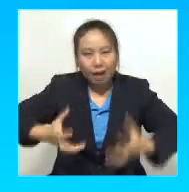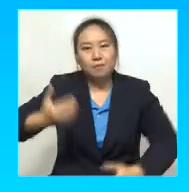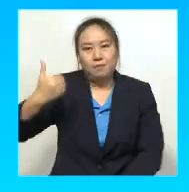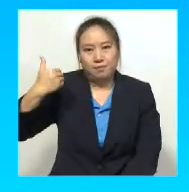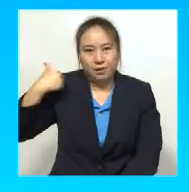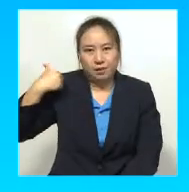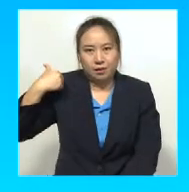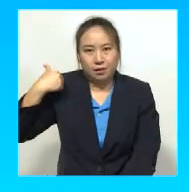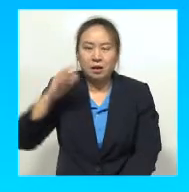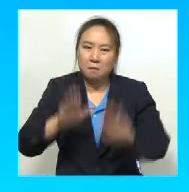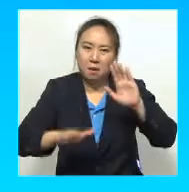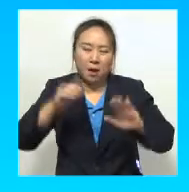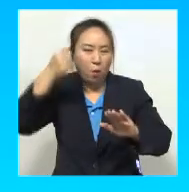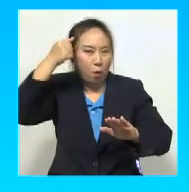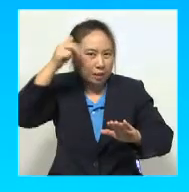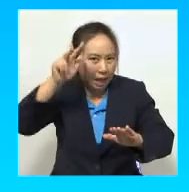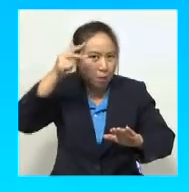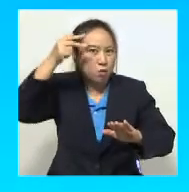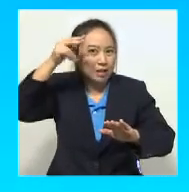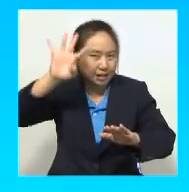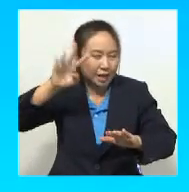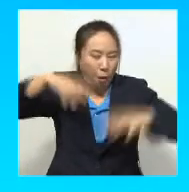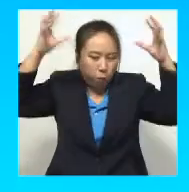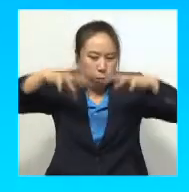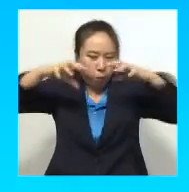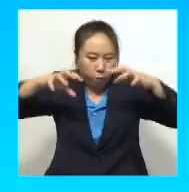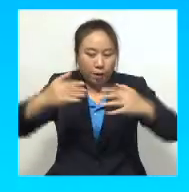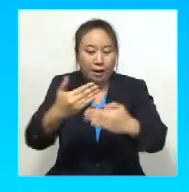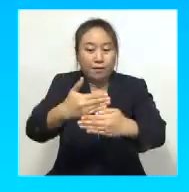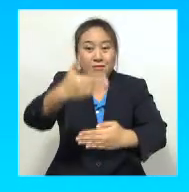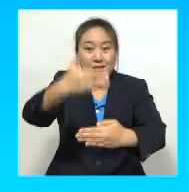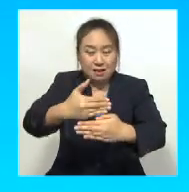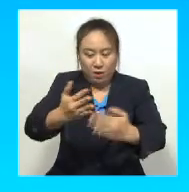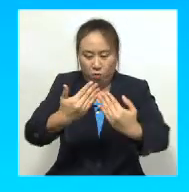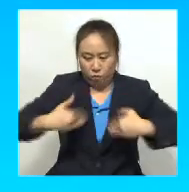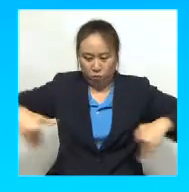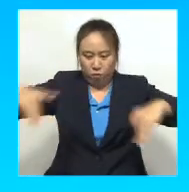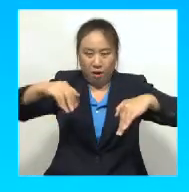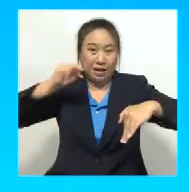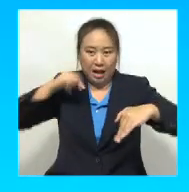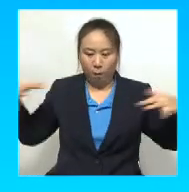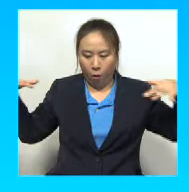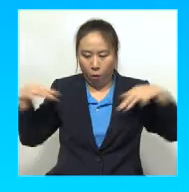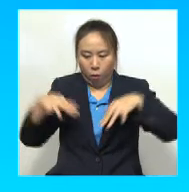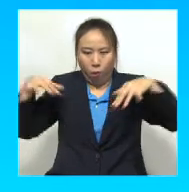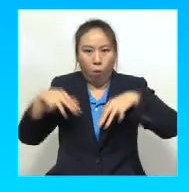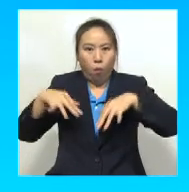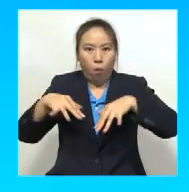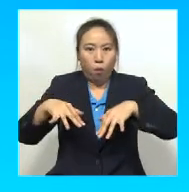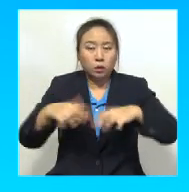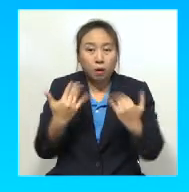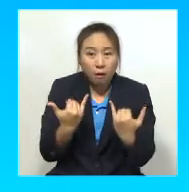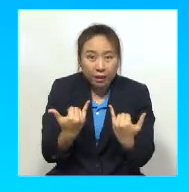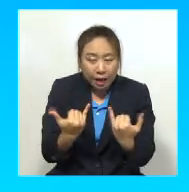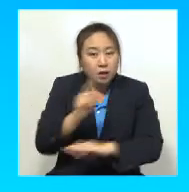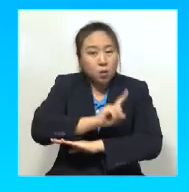นเมื่อตกหนักแล้วอีกประมาณ 3-4 วันมันจะเข้าอ่างแก่งกระจานนะแก่งกระจานนะขณะนี้มันไหลเข้าวันเพิ่มขึ้น